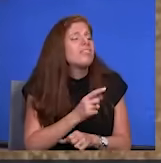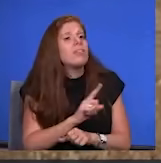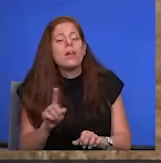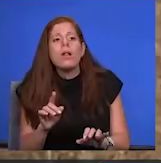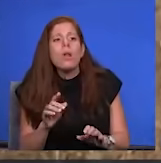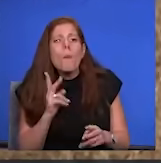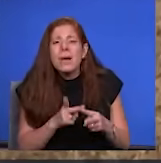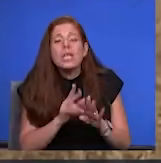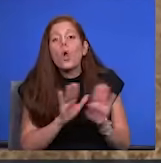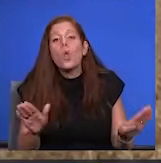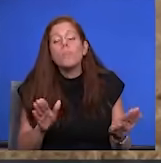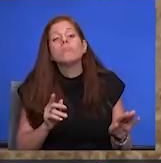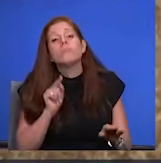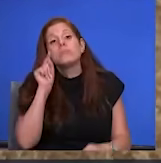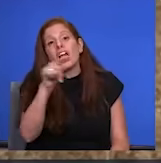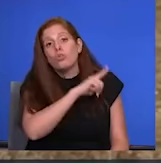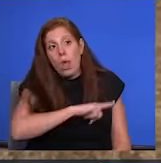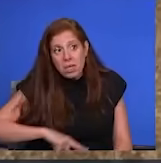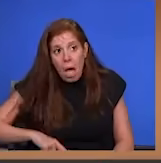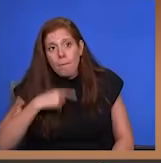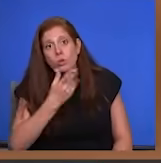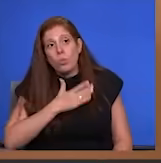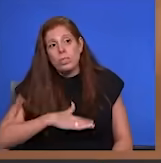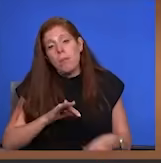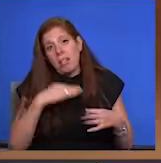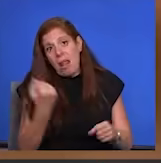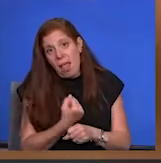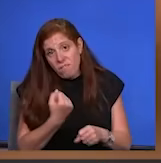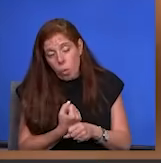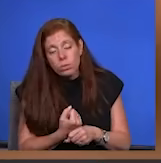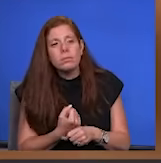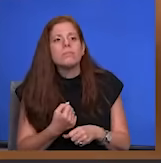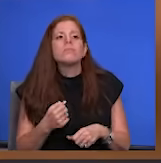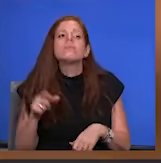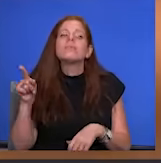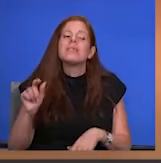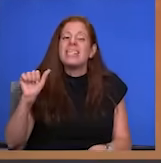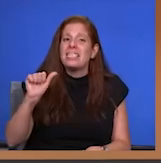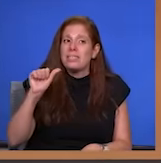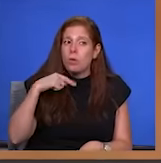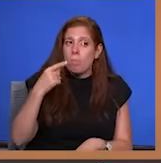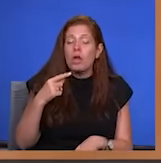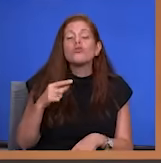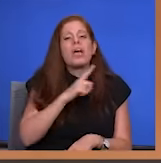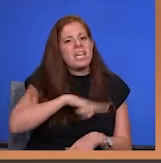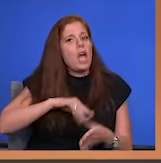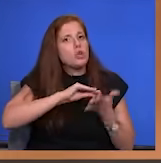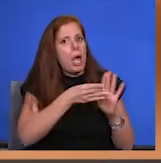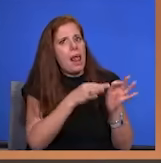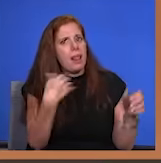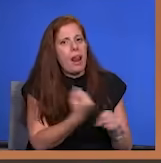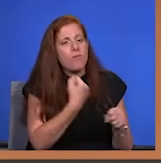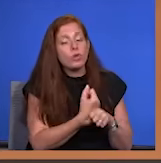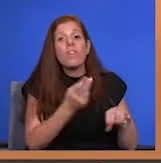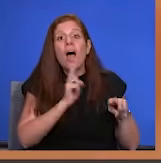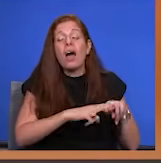לעירייה, אמרנו שאנחנו רוצים להתחיל לעבוד. לדברי איציק, העירייה כבר אישרה לו להתחיל בעבודות, אבל אז התחרטה והוציאה